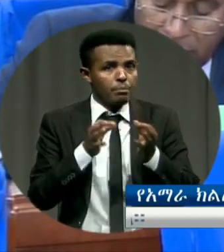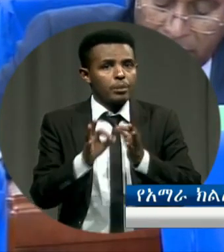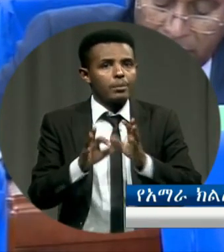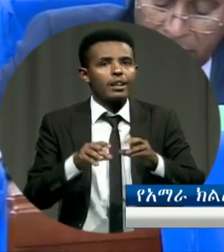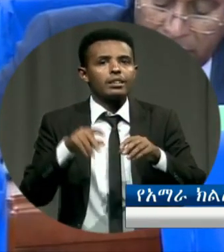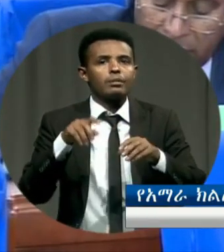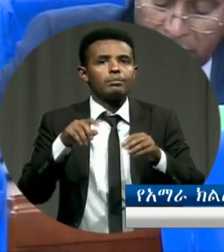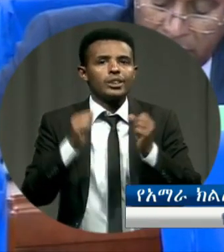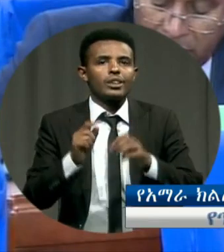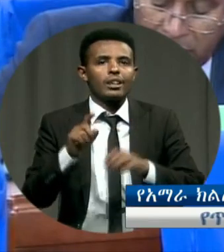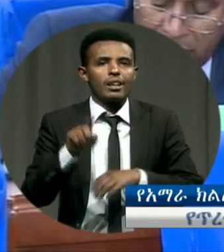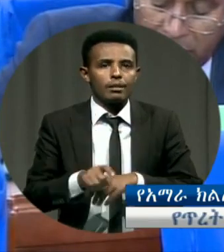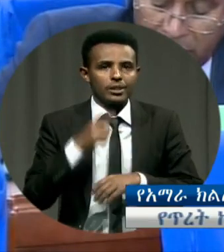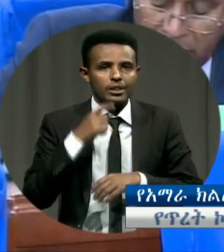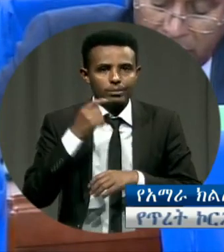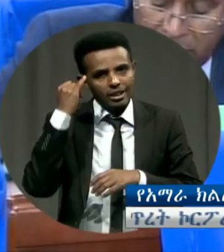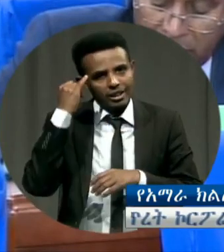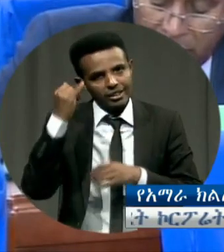አለበት ሚል አስተያየት አለ።